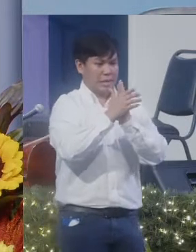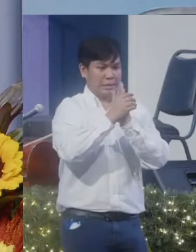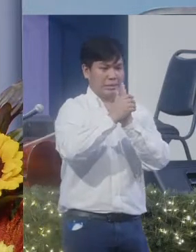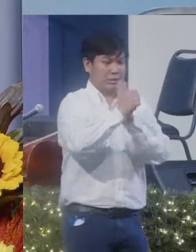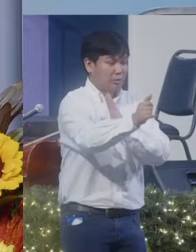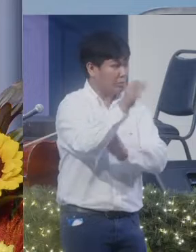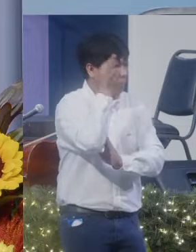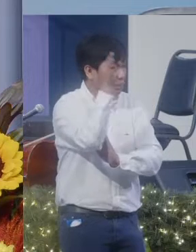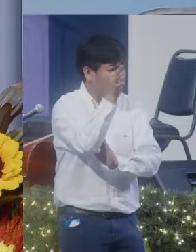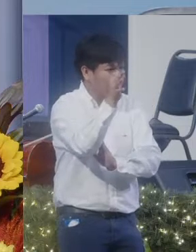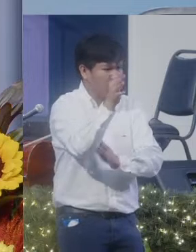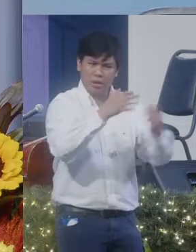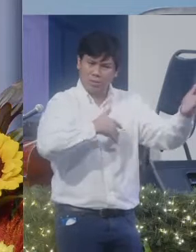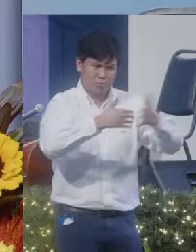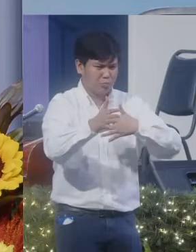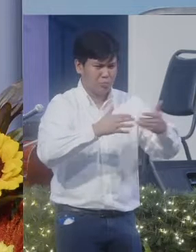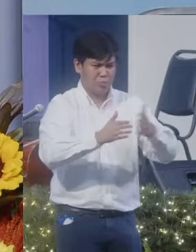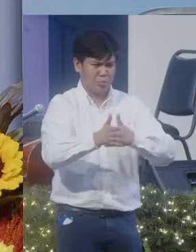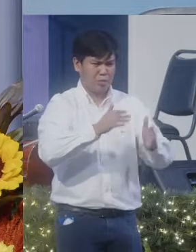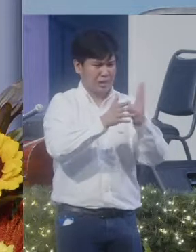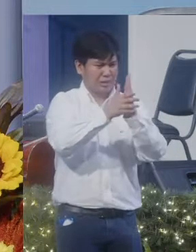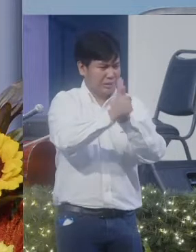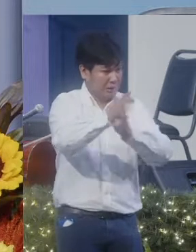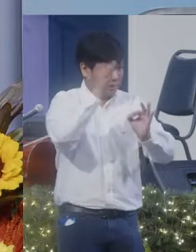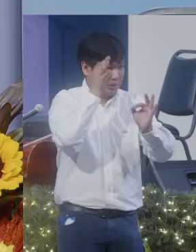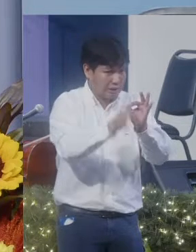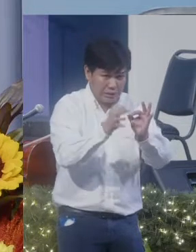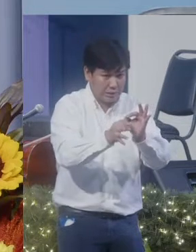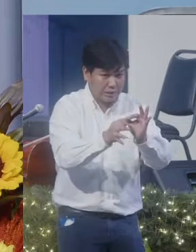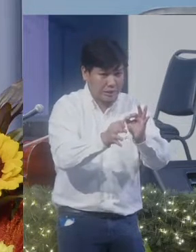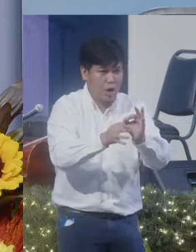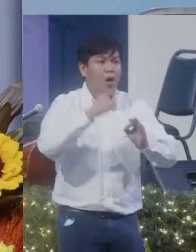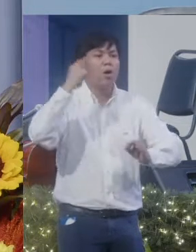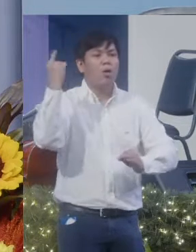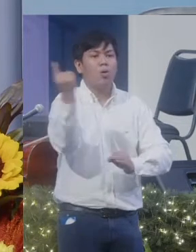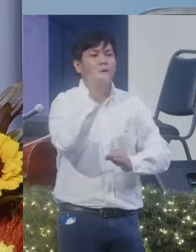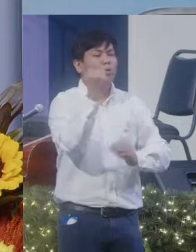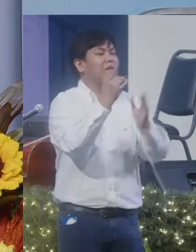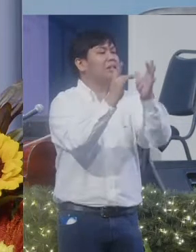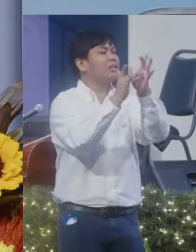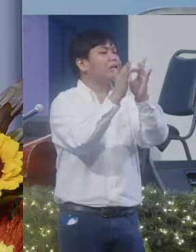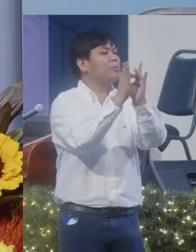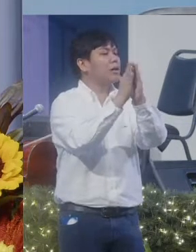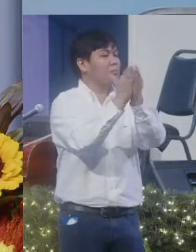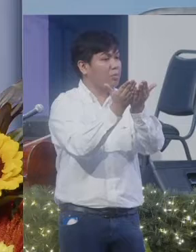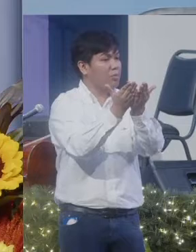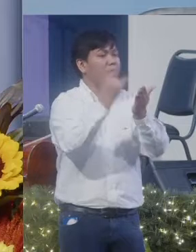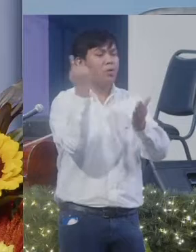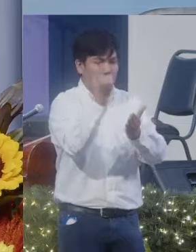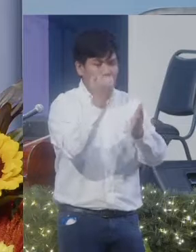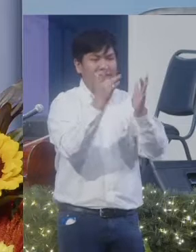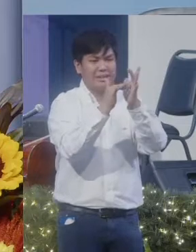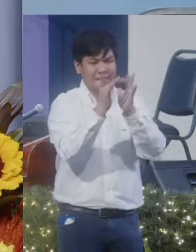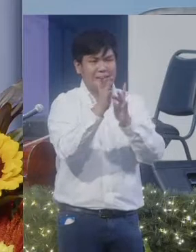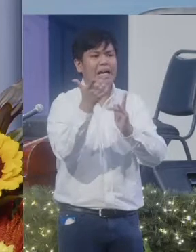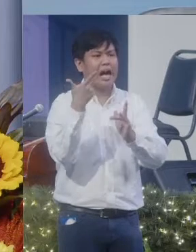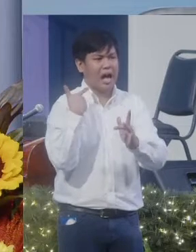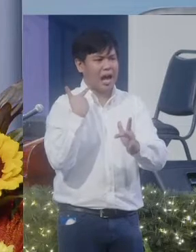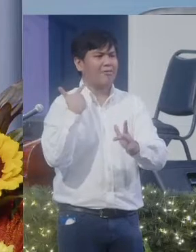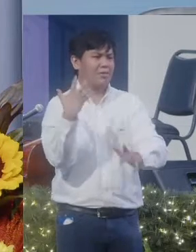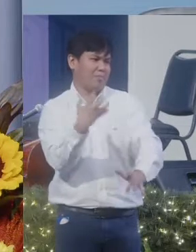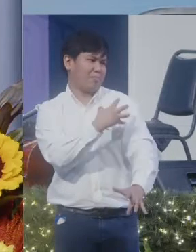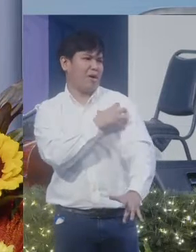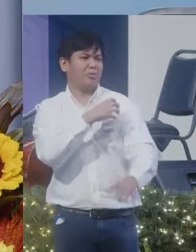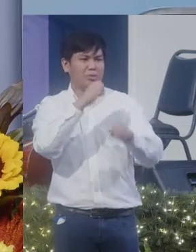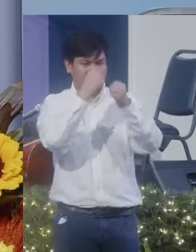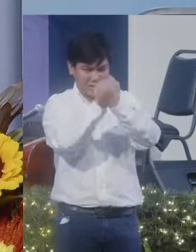ang salita ng tao. Ang salita po ng Diyos ang may kapangyarihan sa lahat. So yun